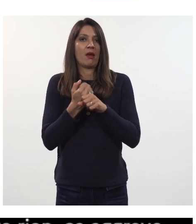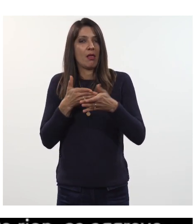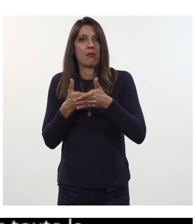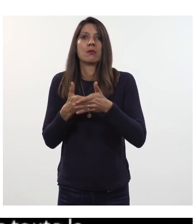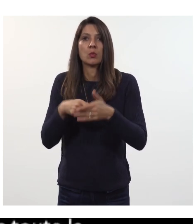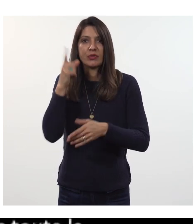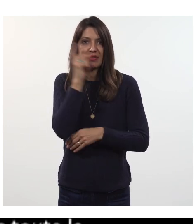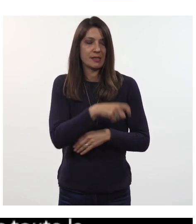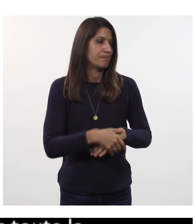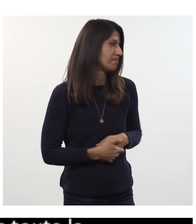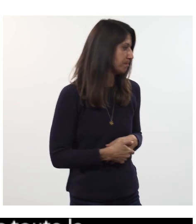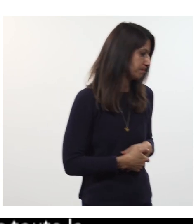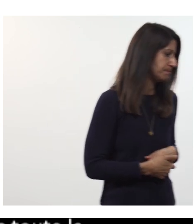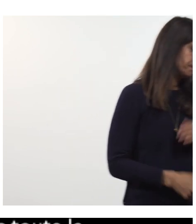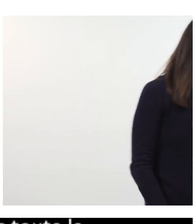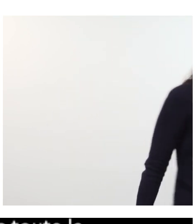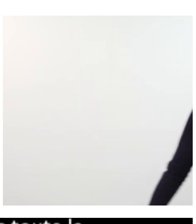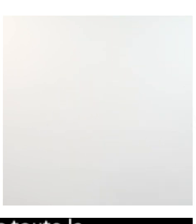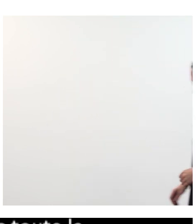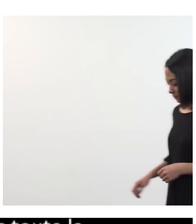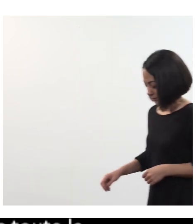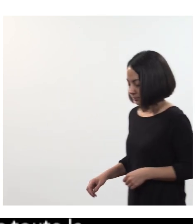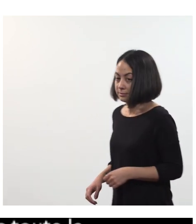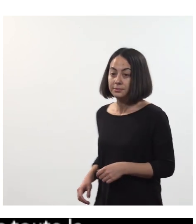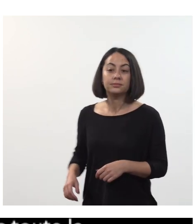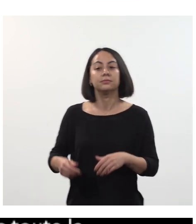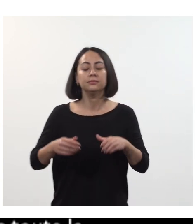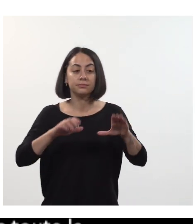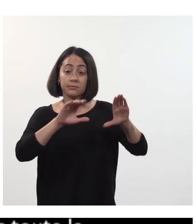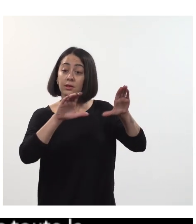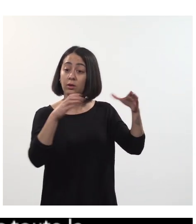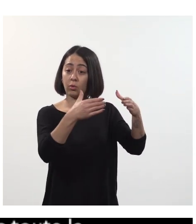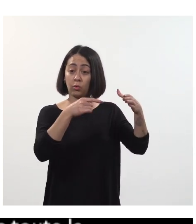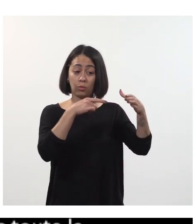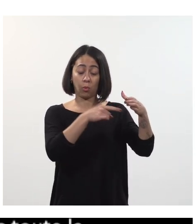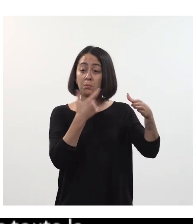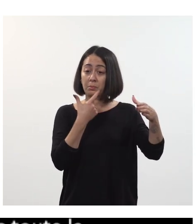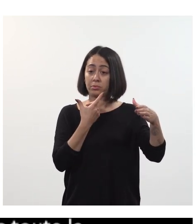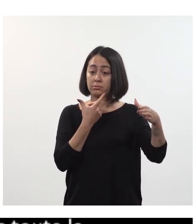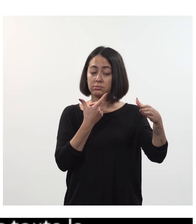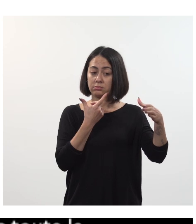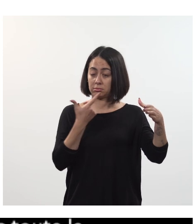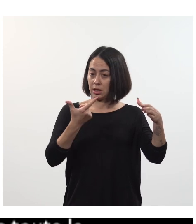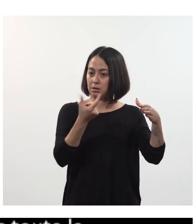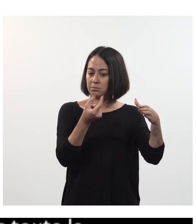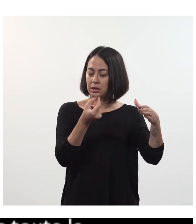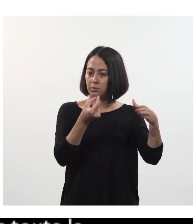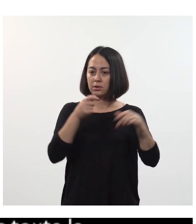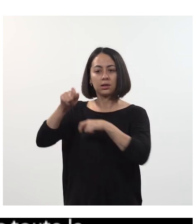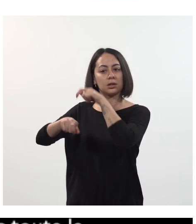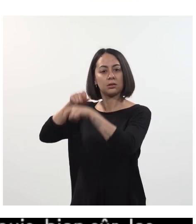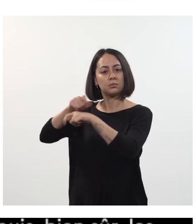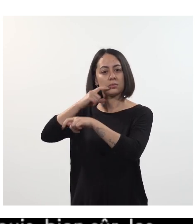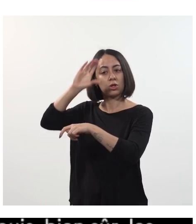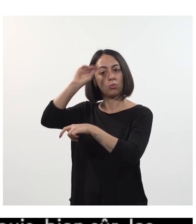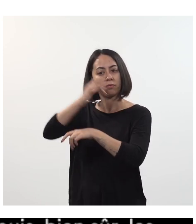Alors voilà, le collectif a réalisé, bien sûr, en partenariat avec des professionnels de santé, des